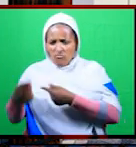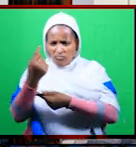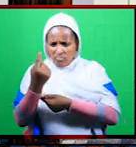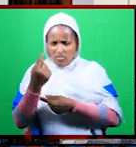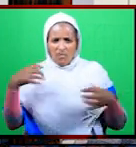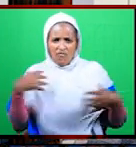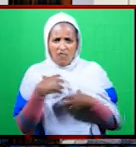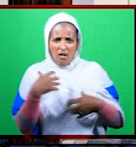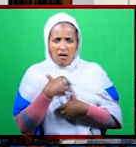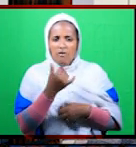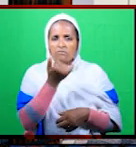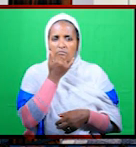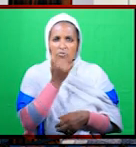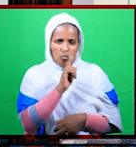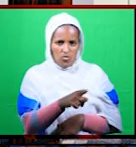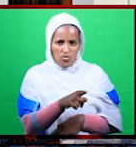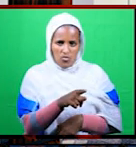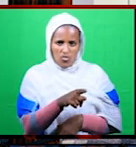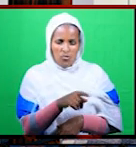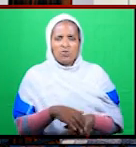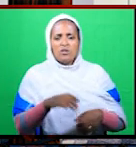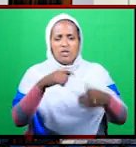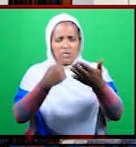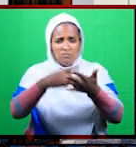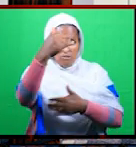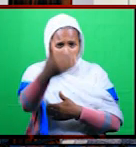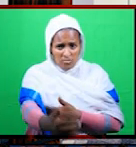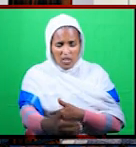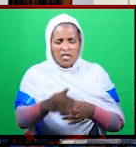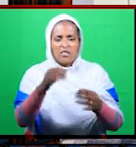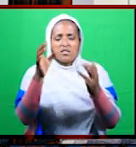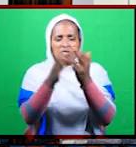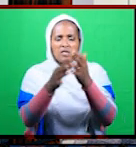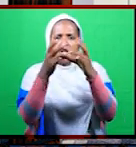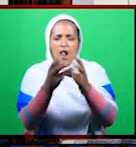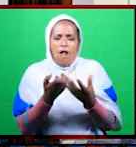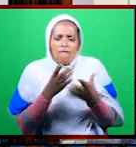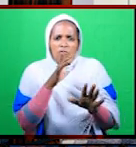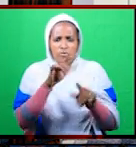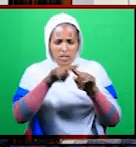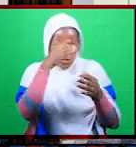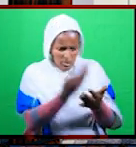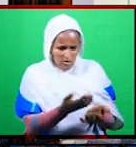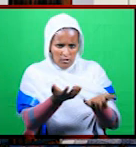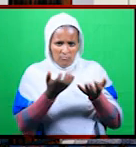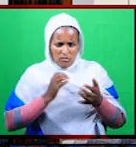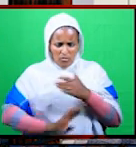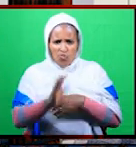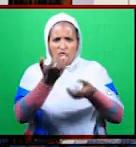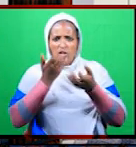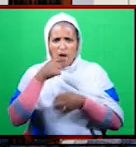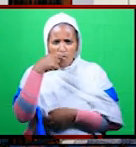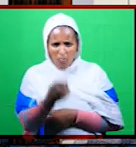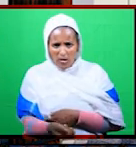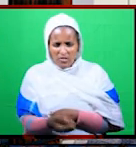ብላ መስጋቷ ትክክለኛ ስጋት አይደለም። ሲቀጥል ደግሞ ትዳር አልፈልግም ግን ልጅ ግን እፈልጋለሁ